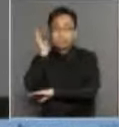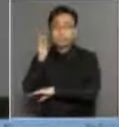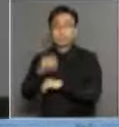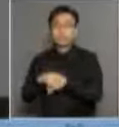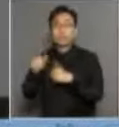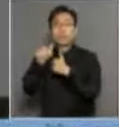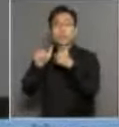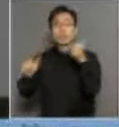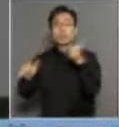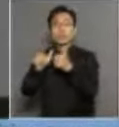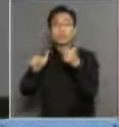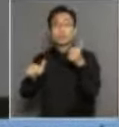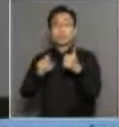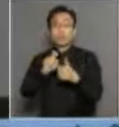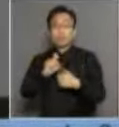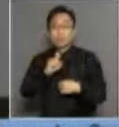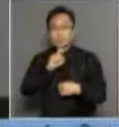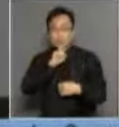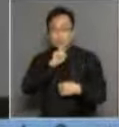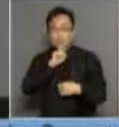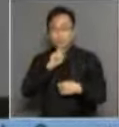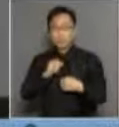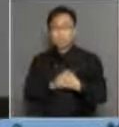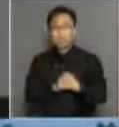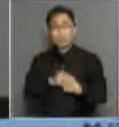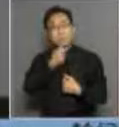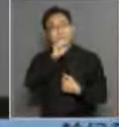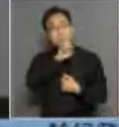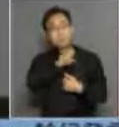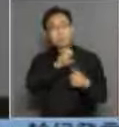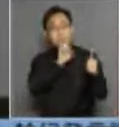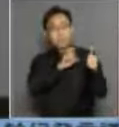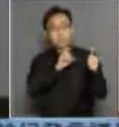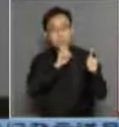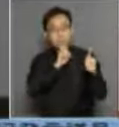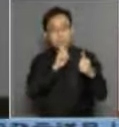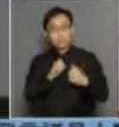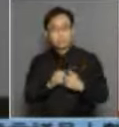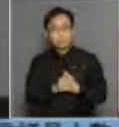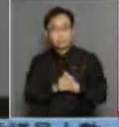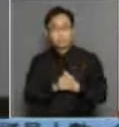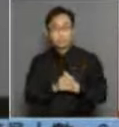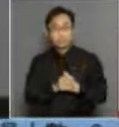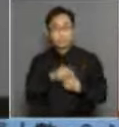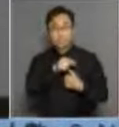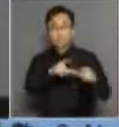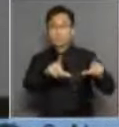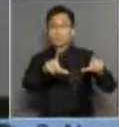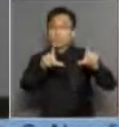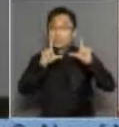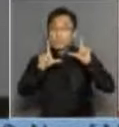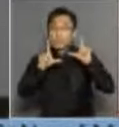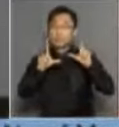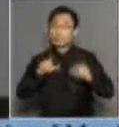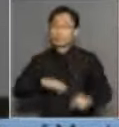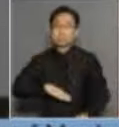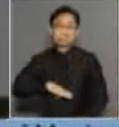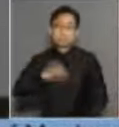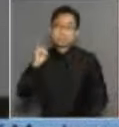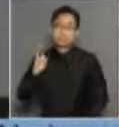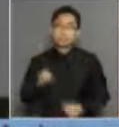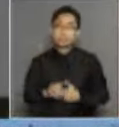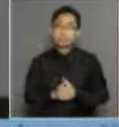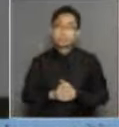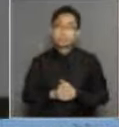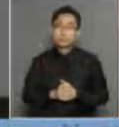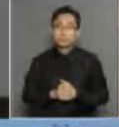别会议，我亦都问一条咁嘅问题，系嘛？嗰、那个答复系令人好唔满意嘅，系嘛？